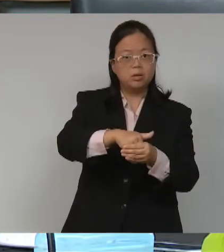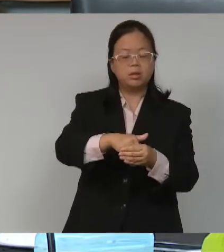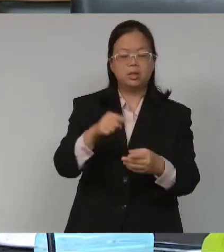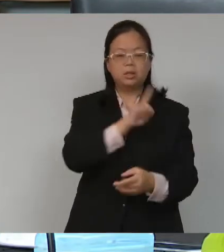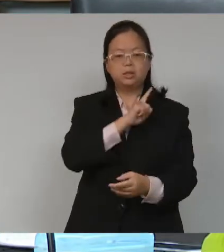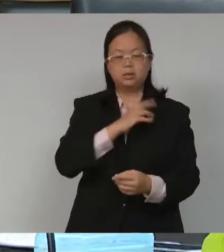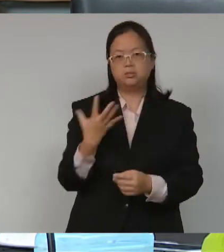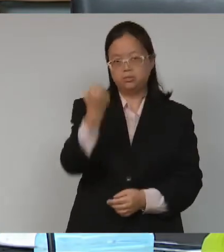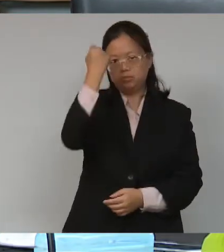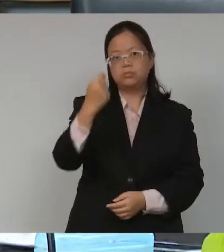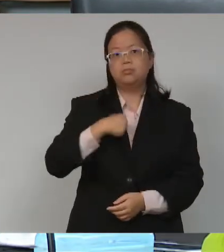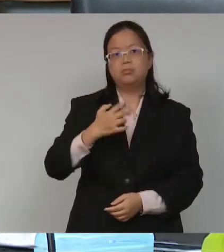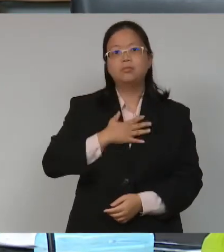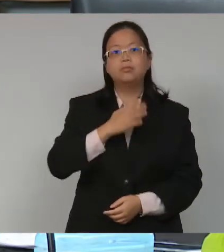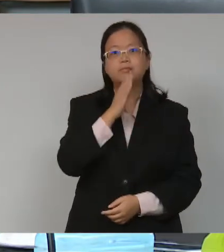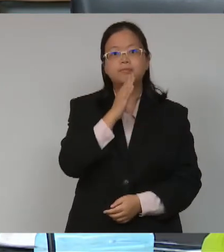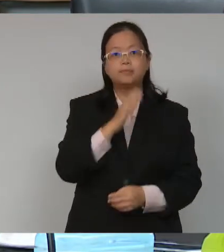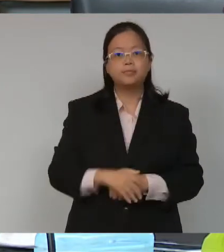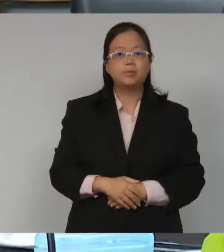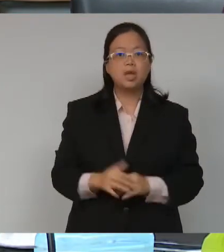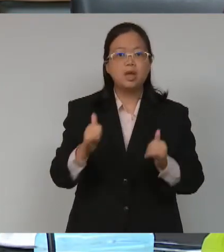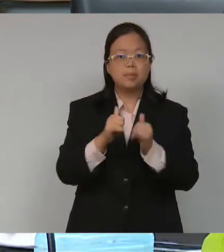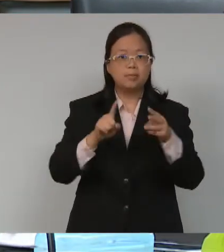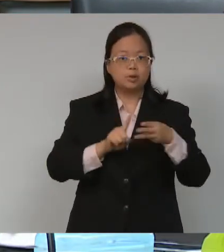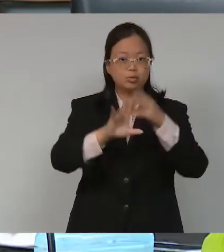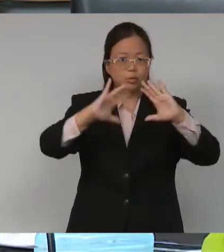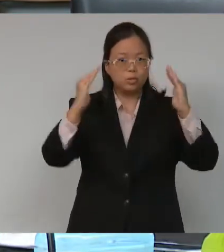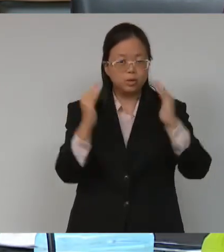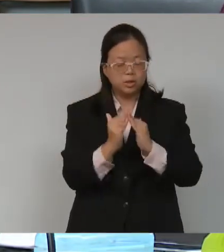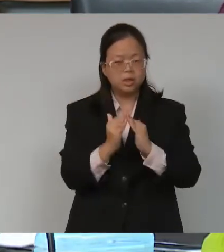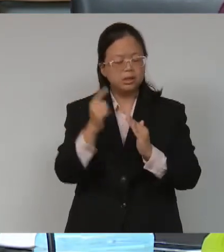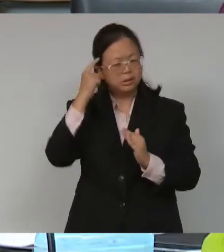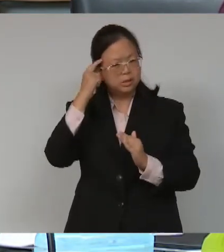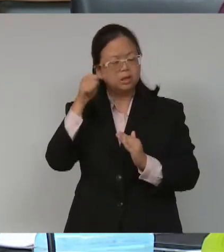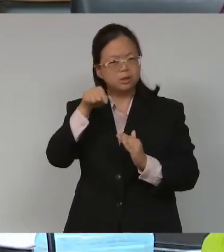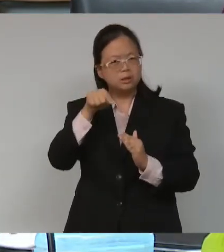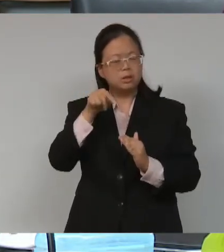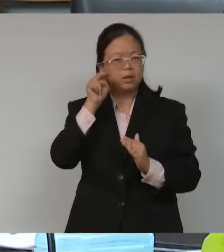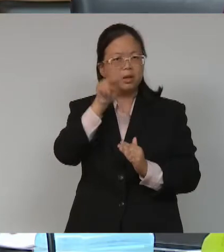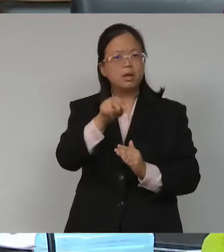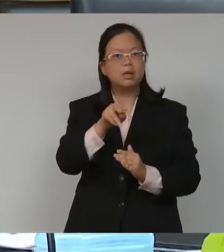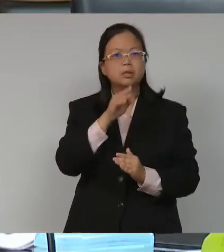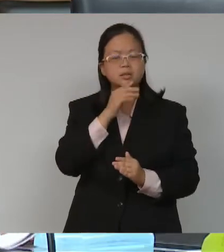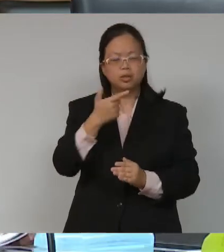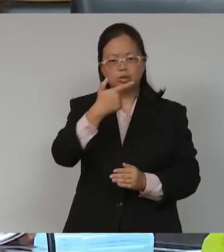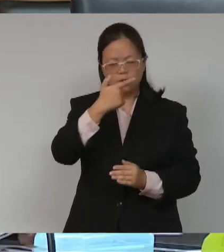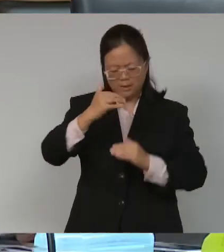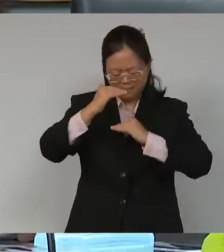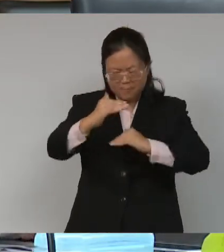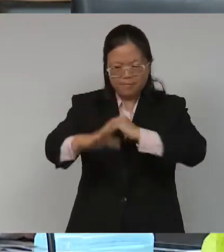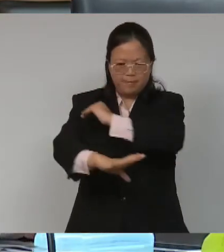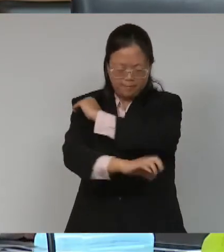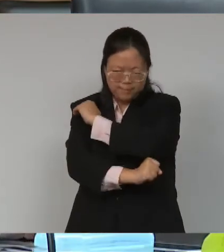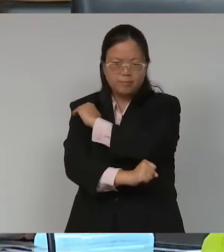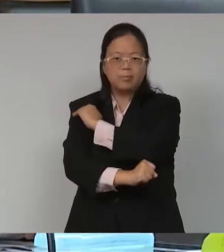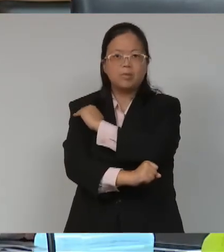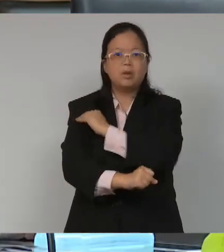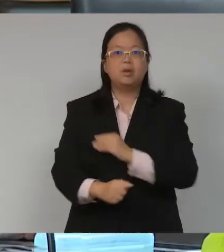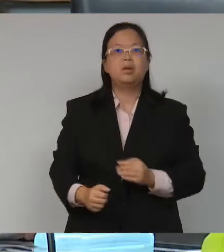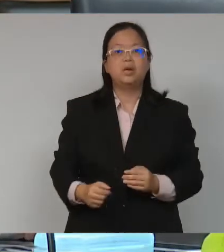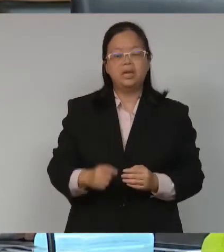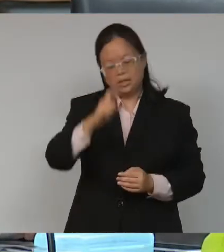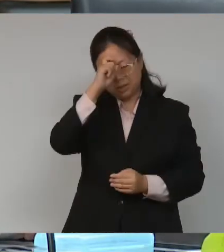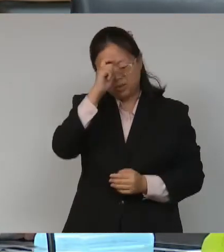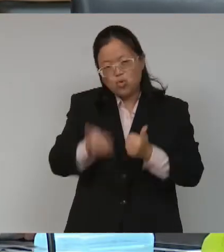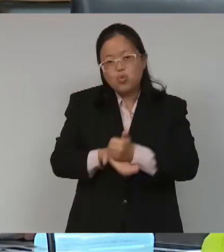权。这个从我们民主国家原则的观点来看啊，应该是最小限制原则啊，就是说让他能够表达民